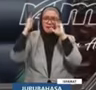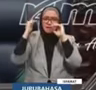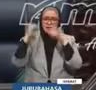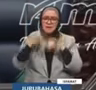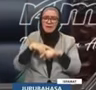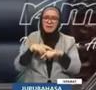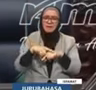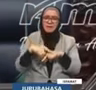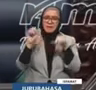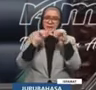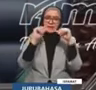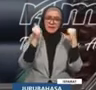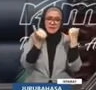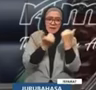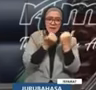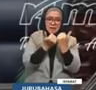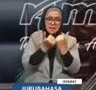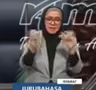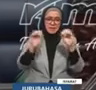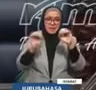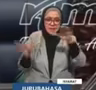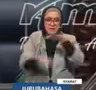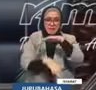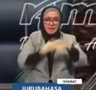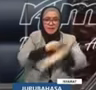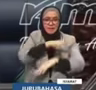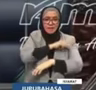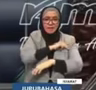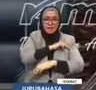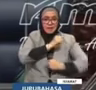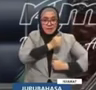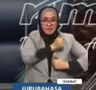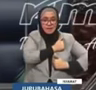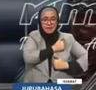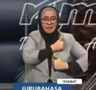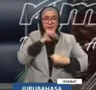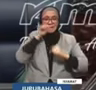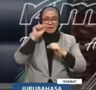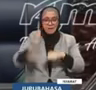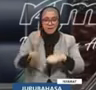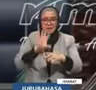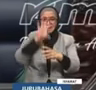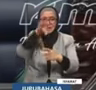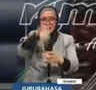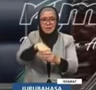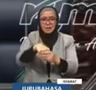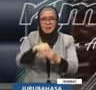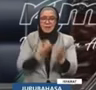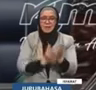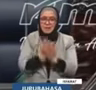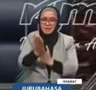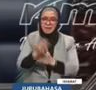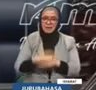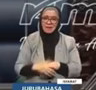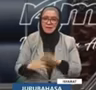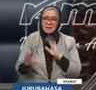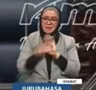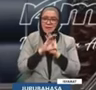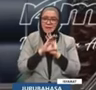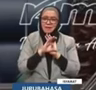yang mungkin tidak berada di bawah Kementerian Pertahanan juga dilibatkan secara langsung contohnya